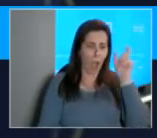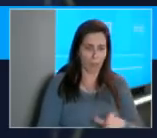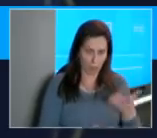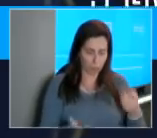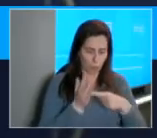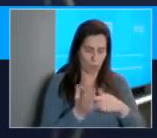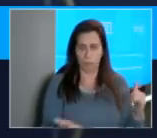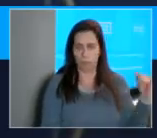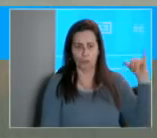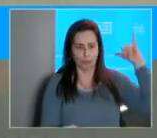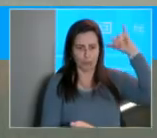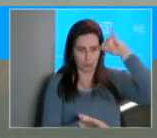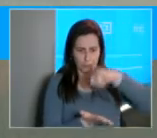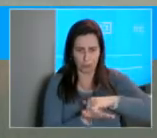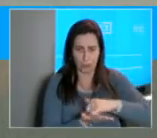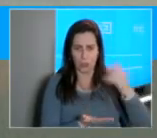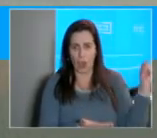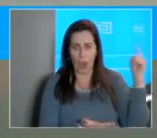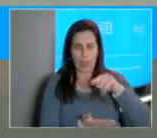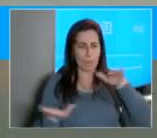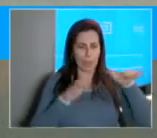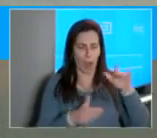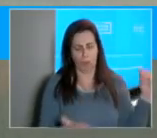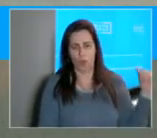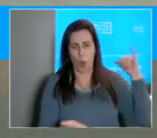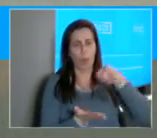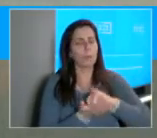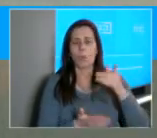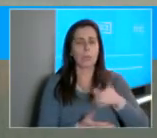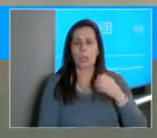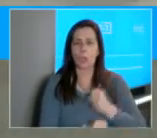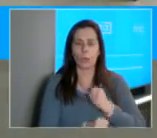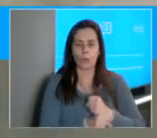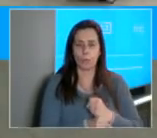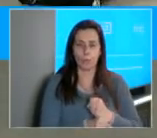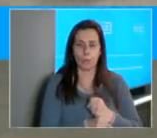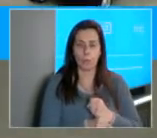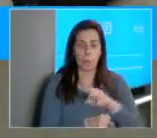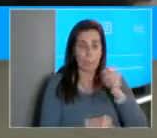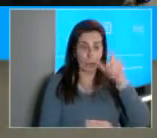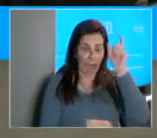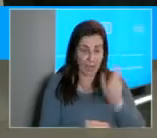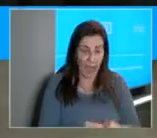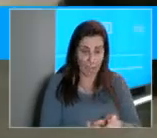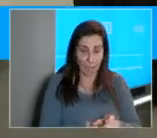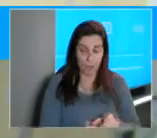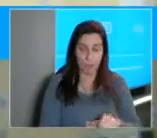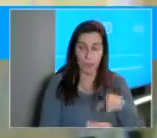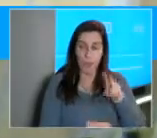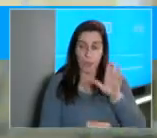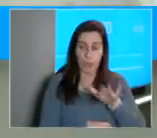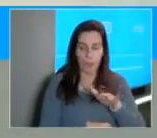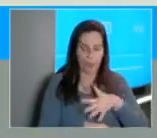שיורד מטיסה שהגיע מבנקוק. כן. מה הוא צריך לעשות? אז ככה, אם במקרה הבן אדם הזה יש לו